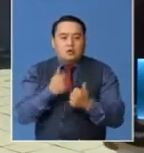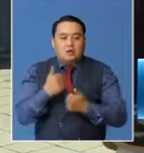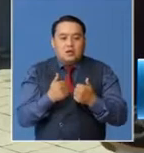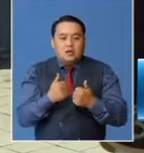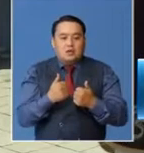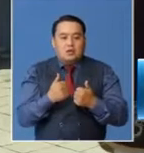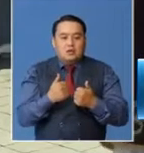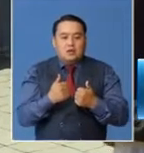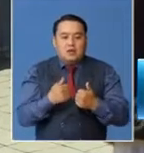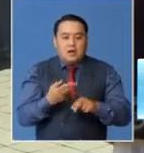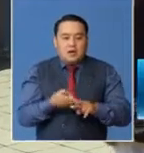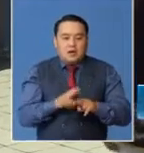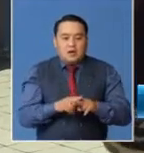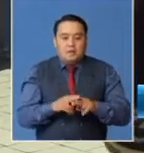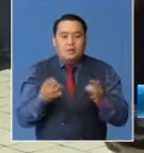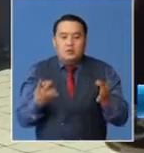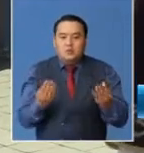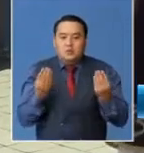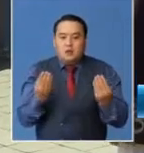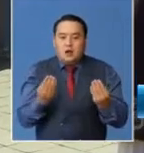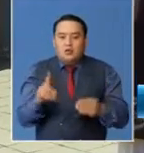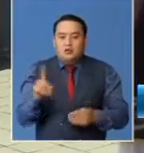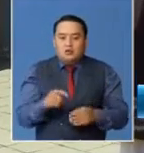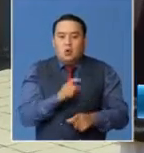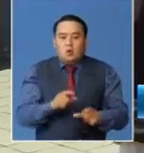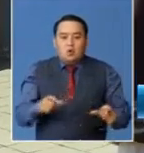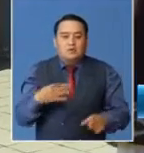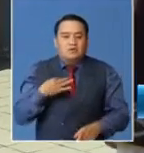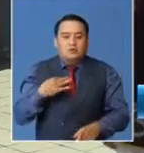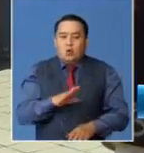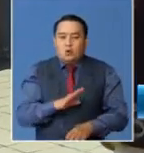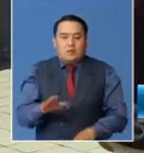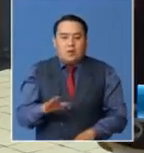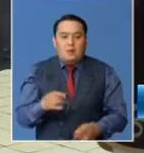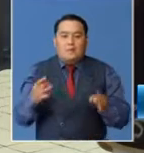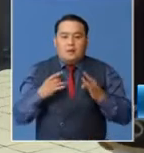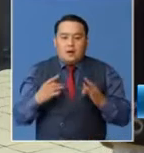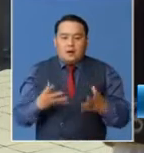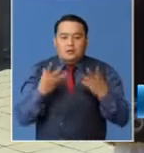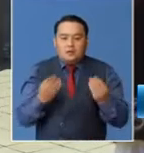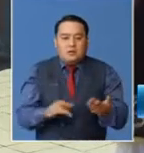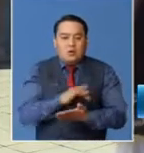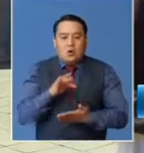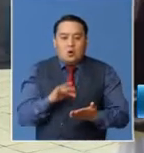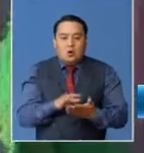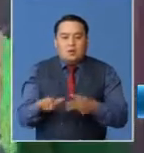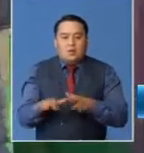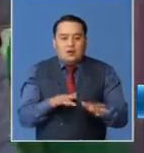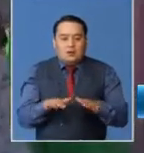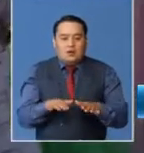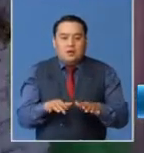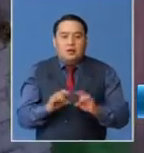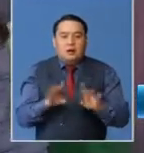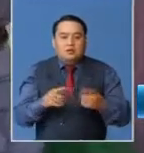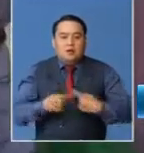и это просто прекрасно, то, что людям не все равно на праздник, на День города, на такие мероприятия. Как